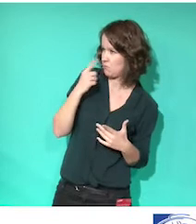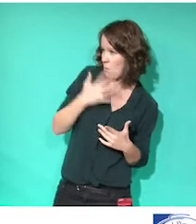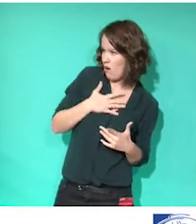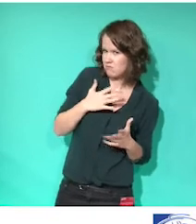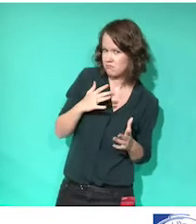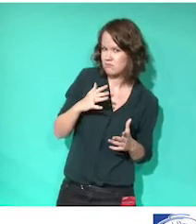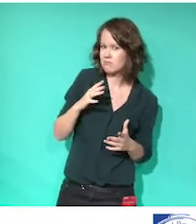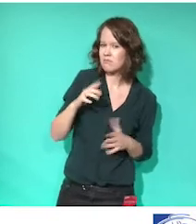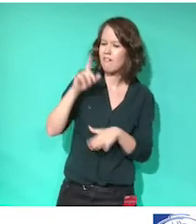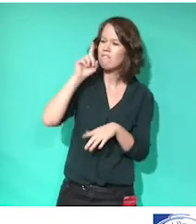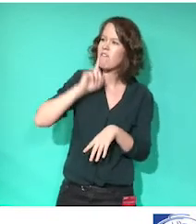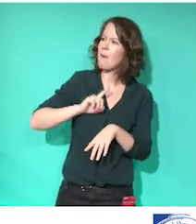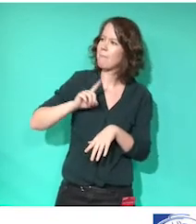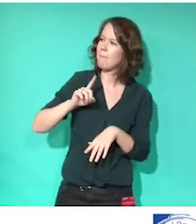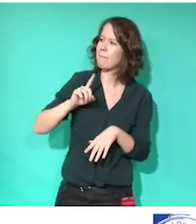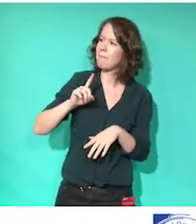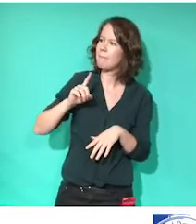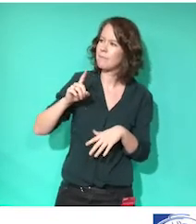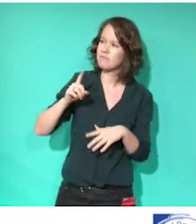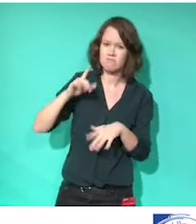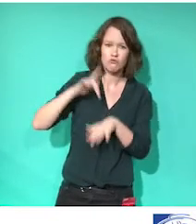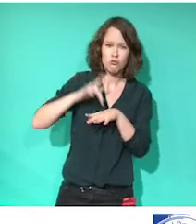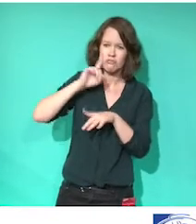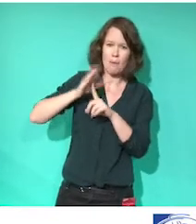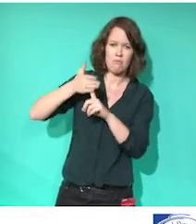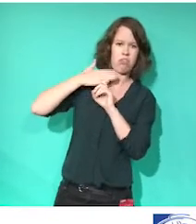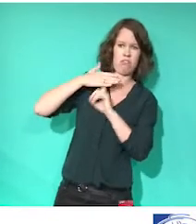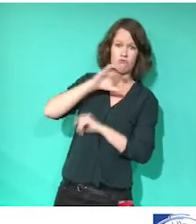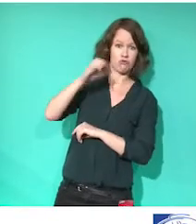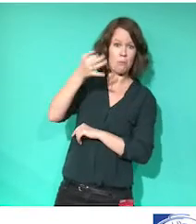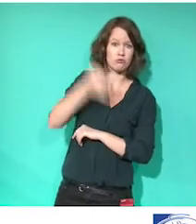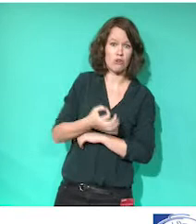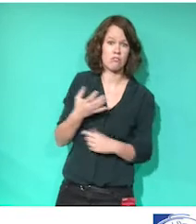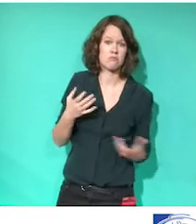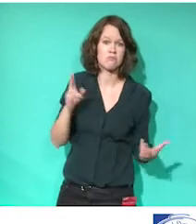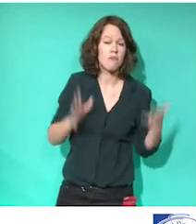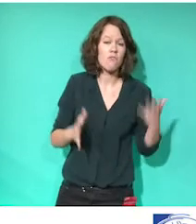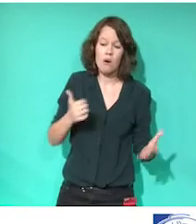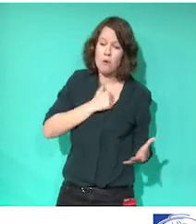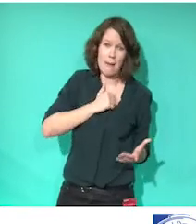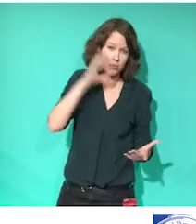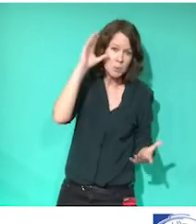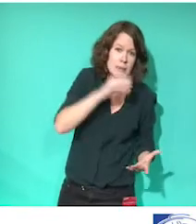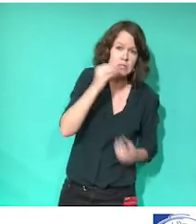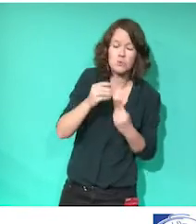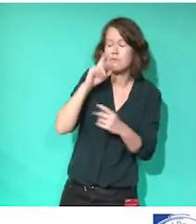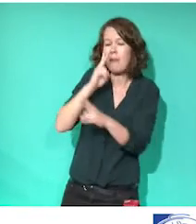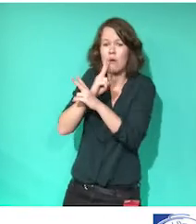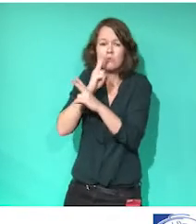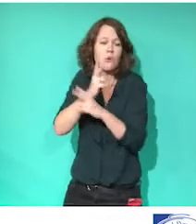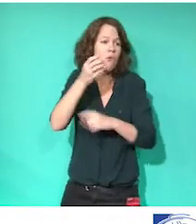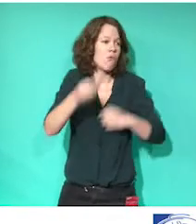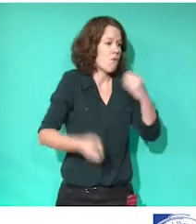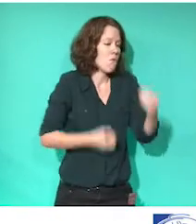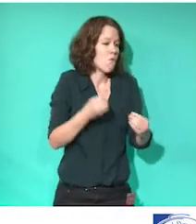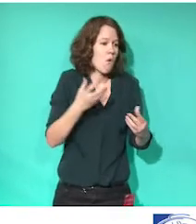femmes ont été à un moment donné dans leur vie victimes de sexisme. Parfois on l'oublie parce qu'on n'y prête pas attention, parce qu'on est fatigué, parce qu'on veut passer à autre